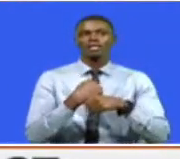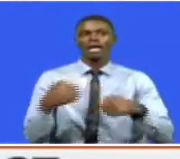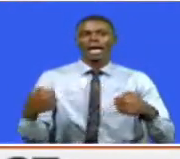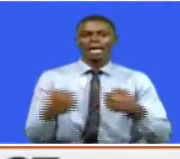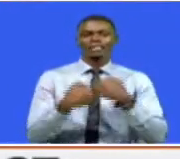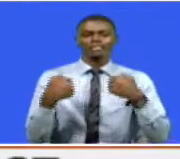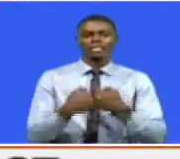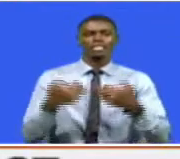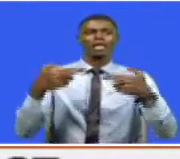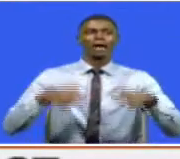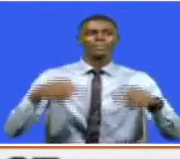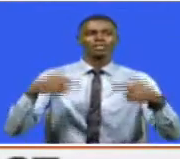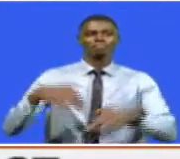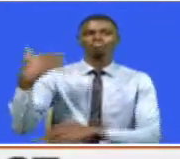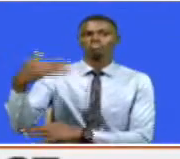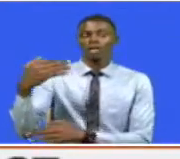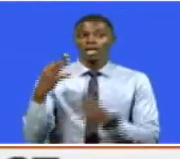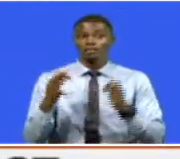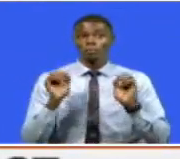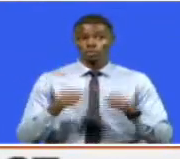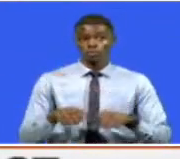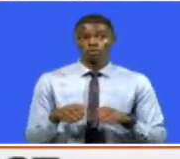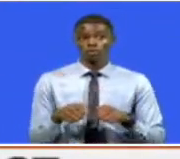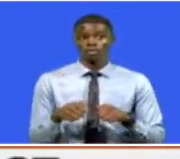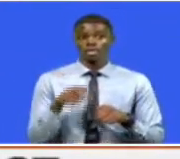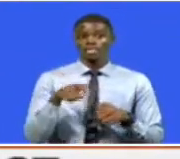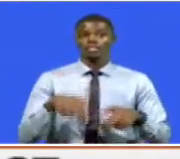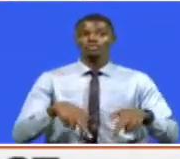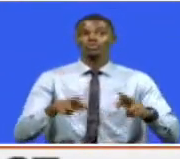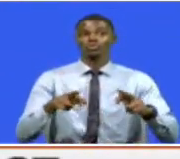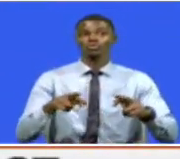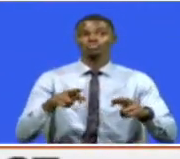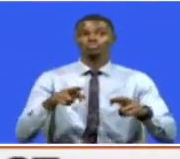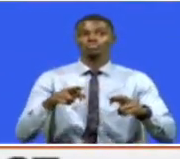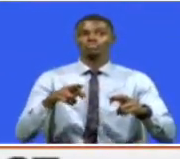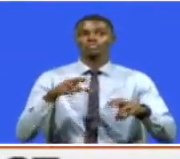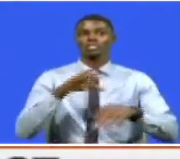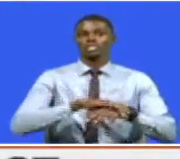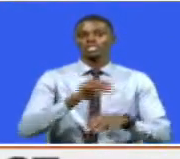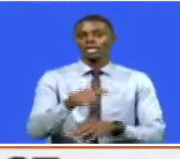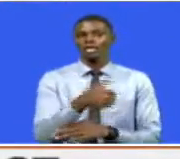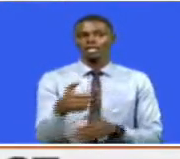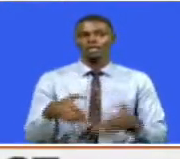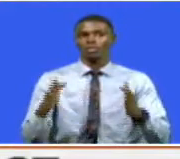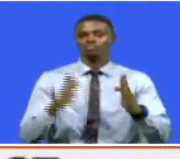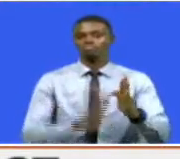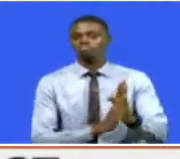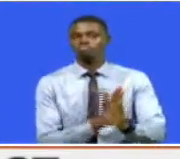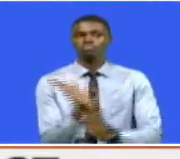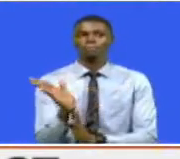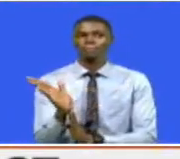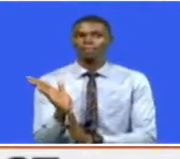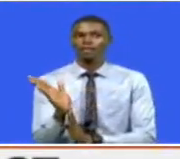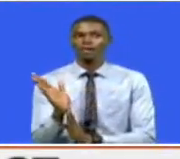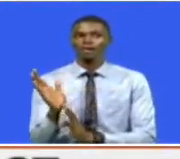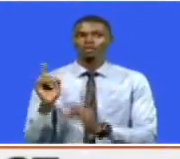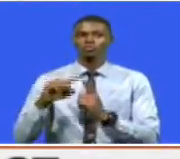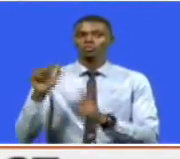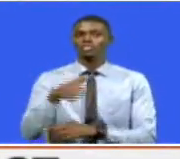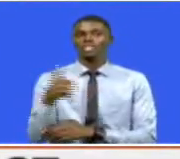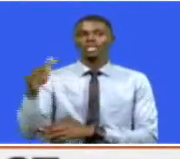mara. Kama wangeweza hii barabara ipate njia nyingine ipatilishwe hapo kuelekea pande